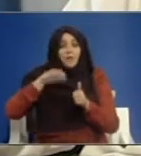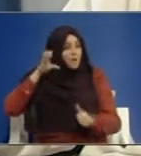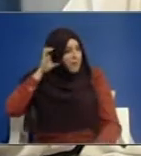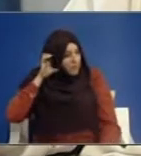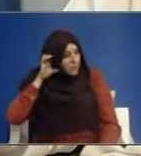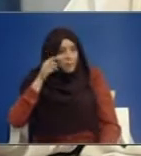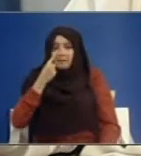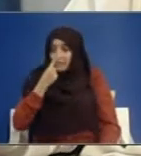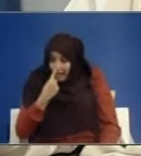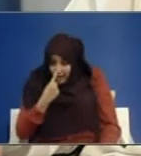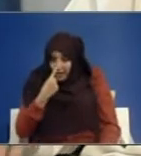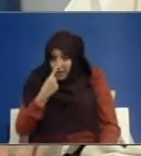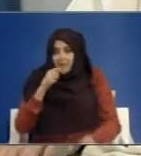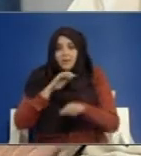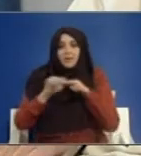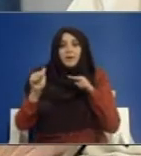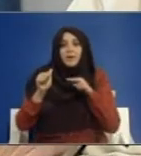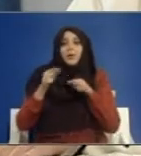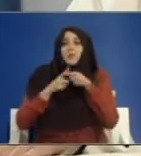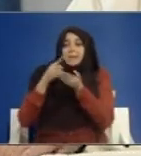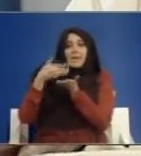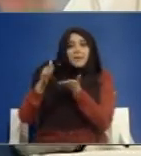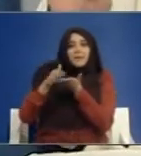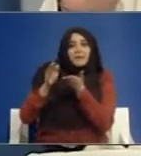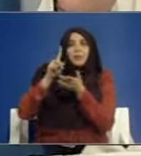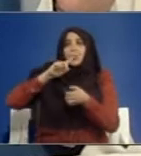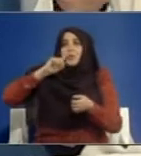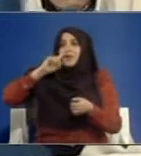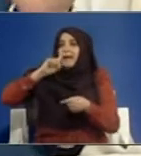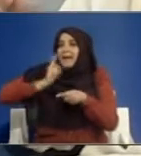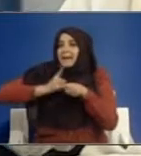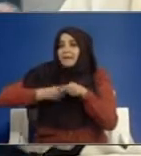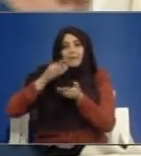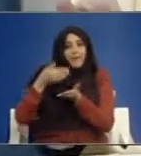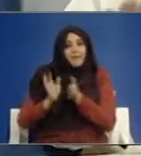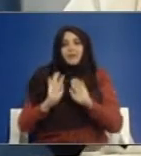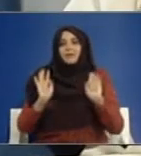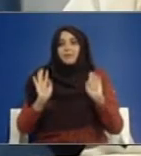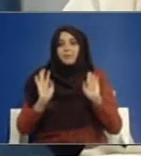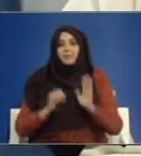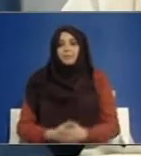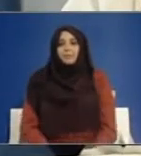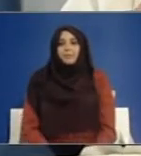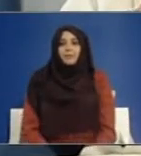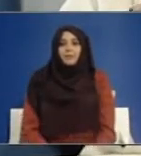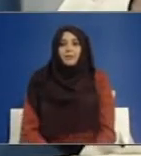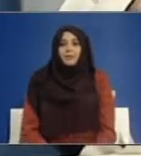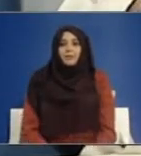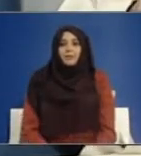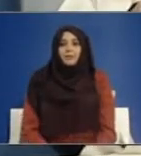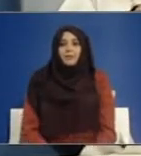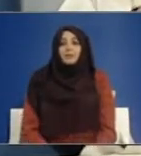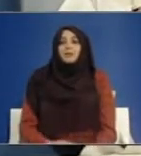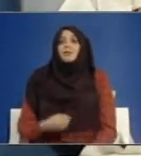المأمورات والمعصية والعصيان في المنهيات، أن يطاع فلا يعصى، وأن